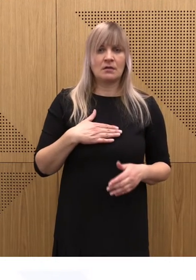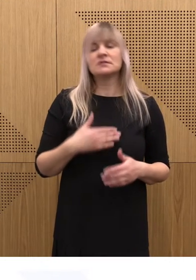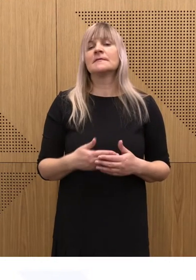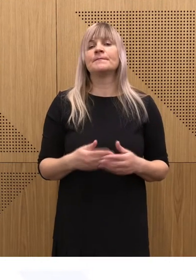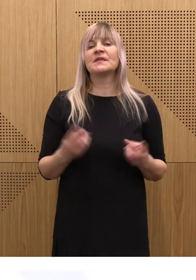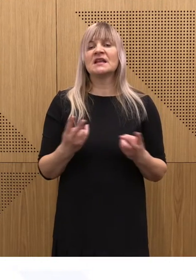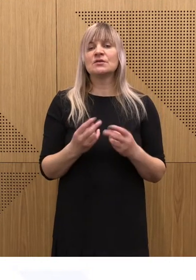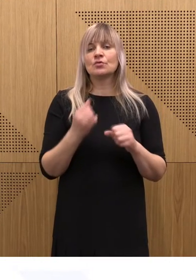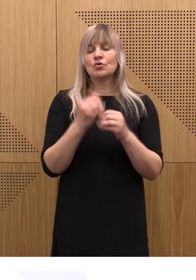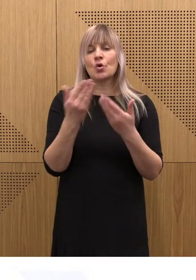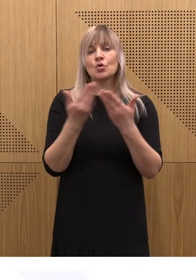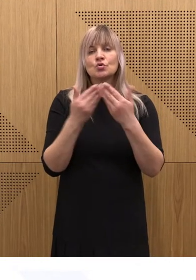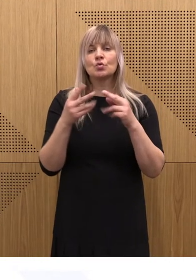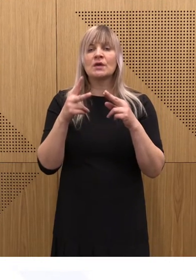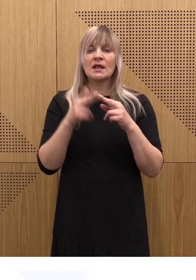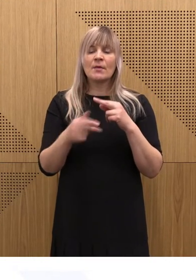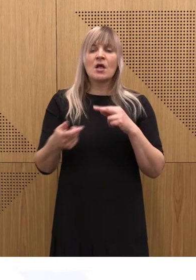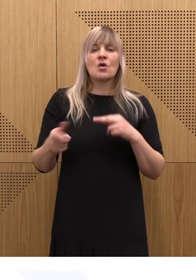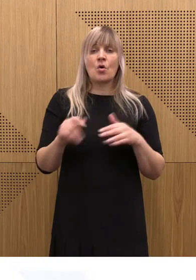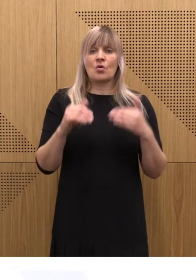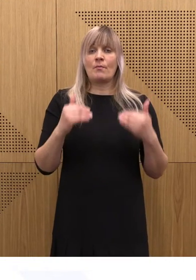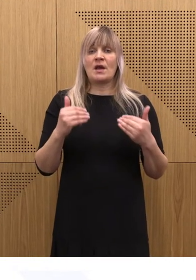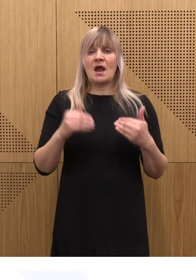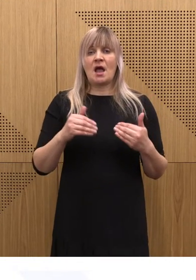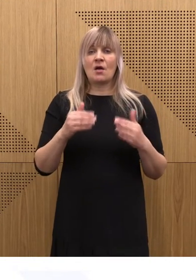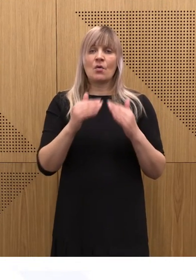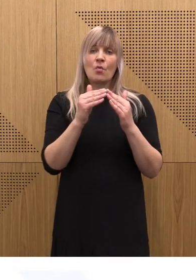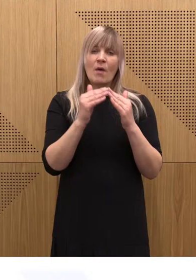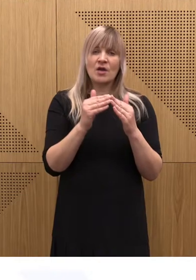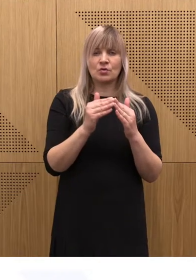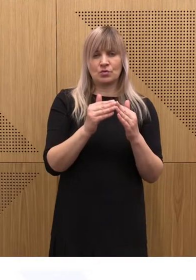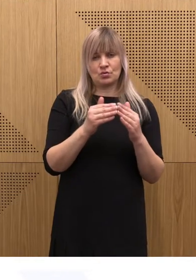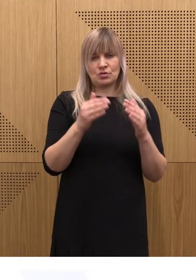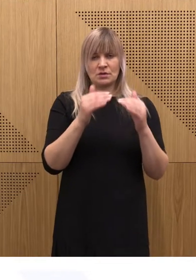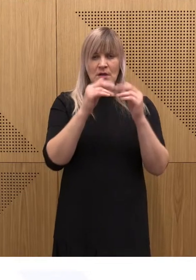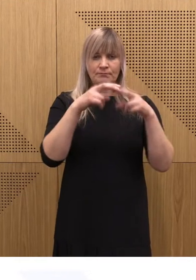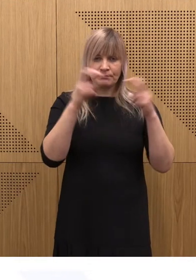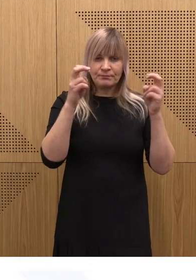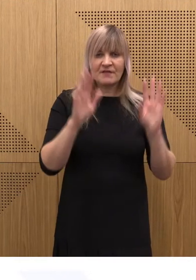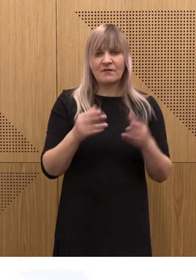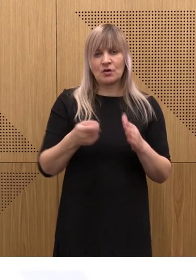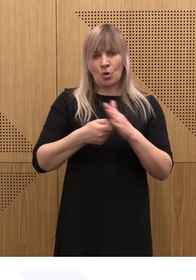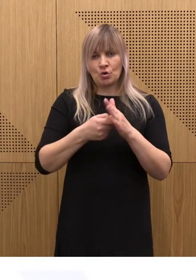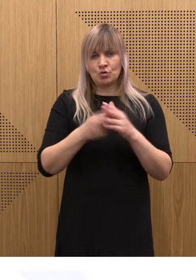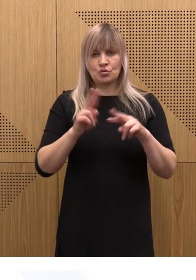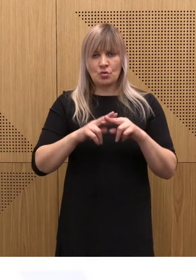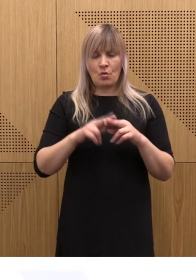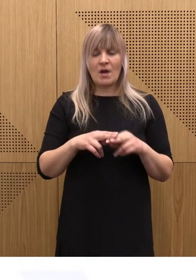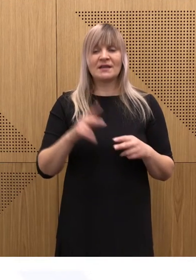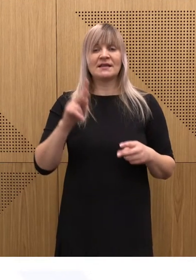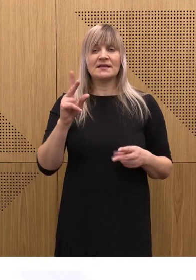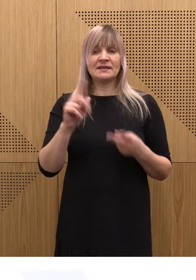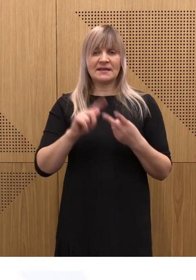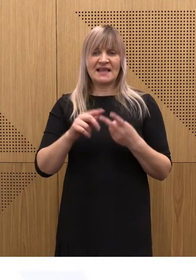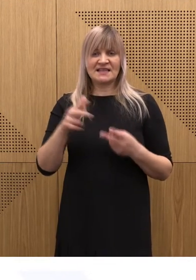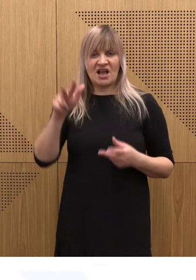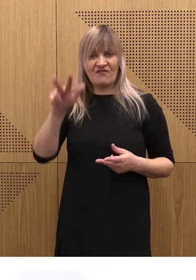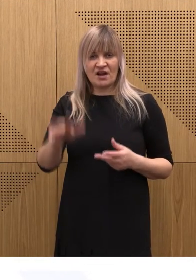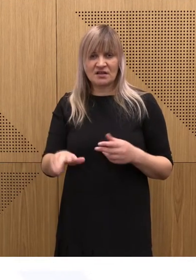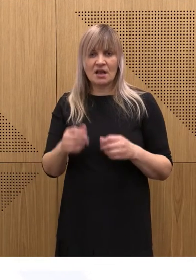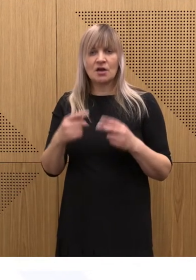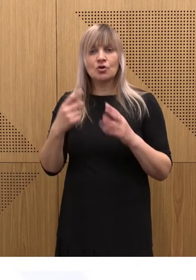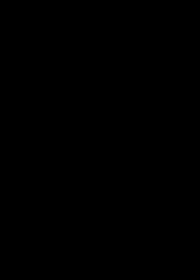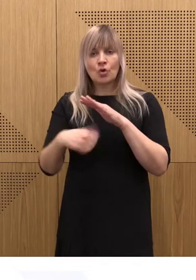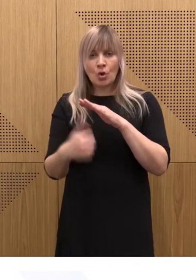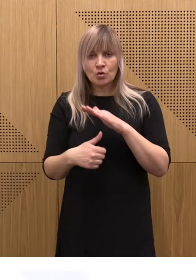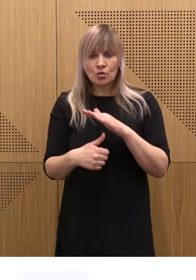selliseid töösuhteid lõpetatud just praegu majutuse ja toitlustuse valdkonnas ja me näeme, et teise kvartali töötus on võrreldes